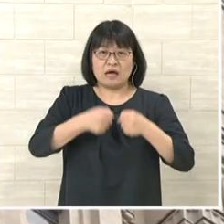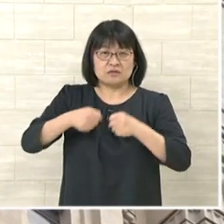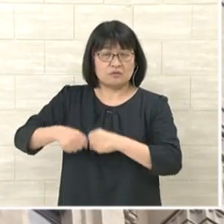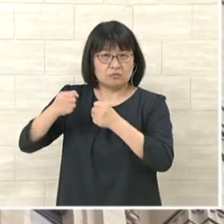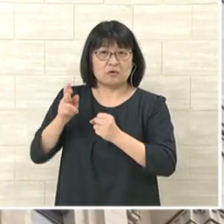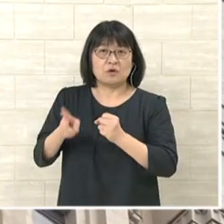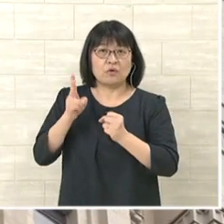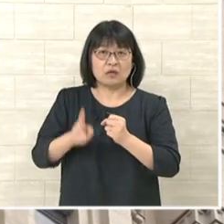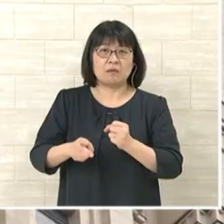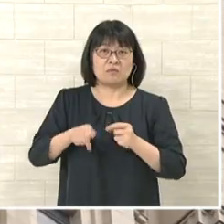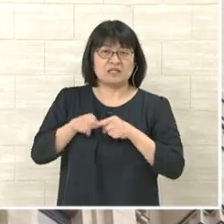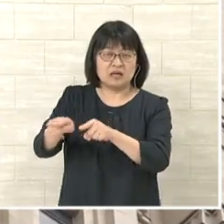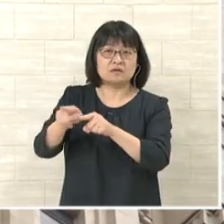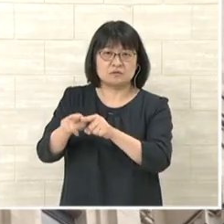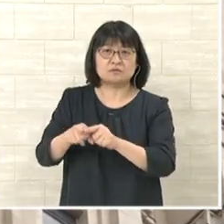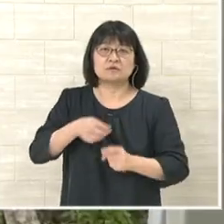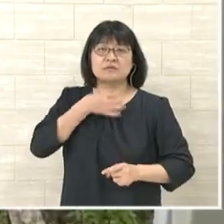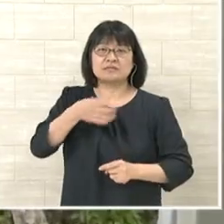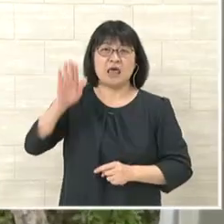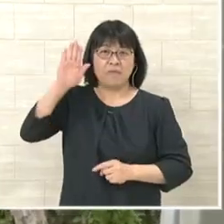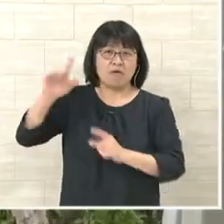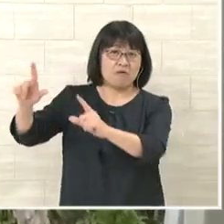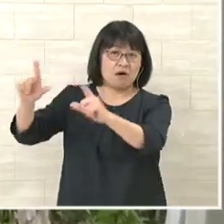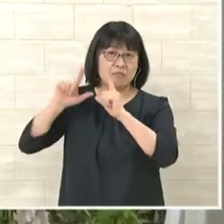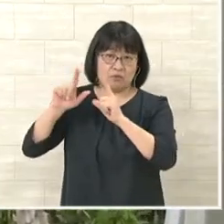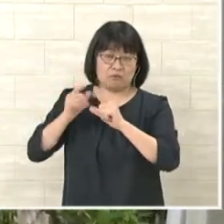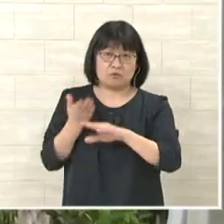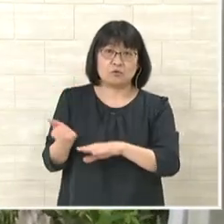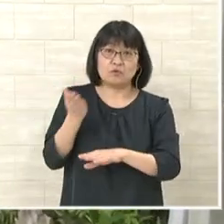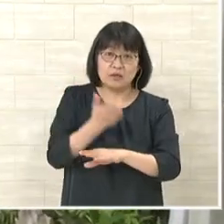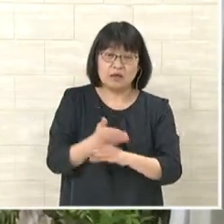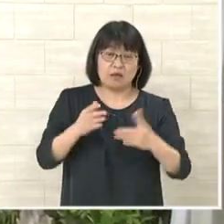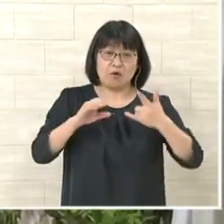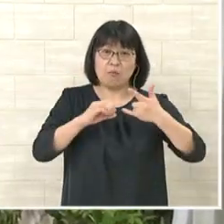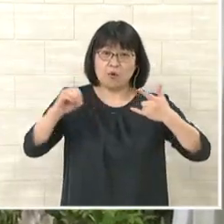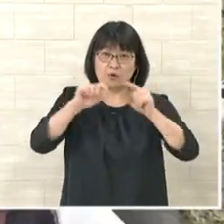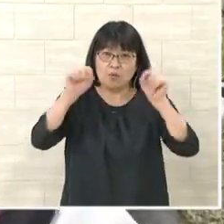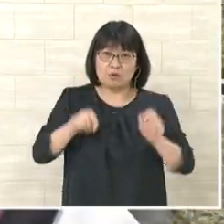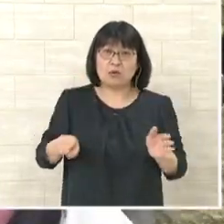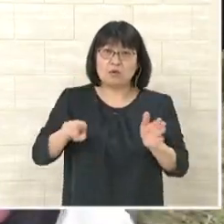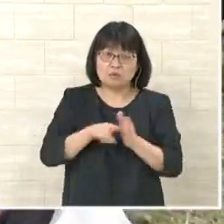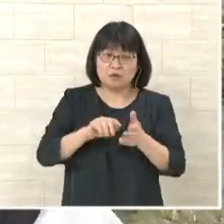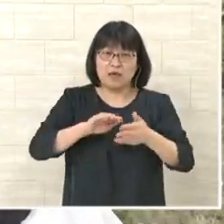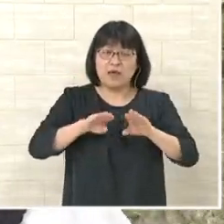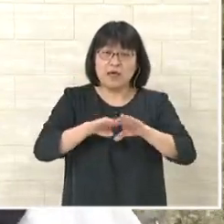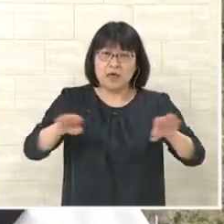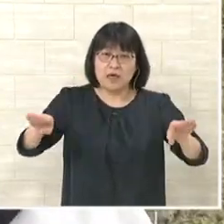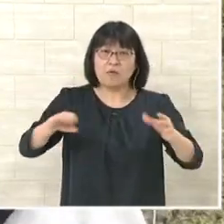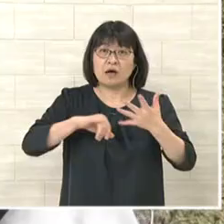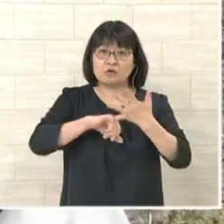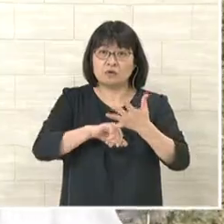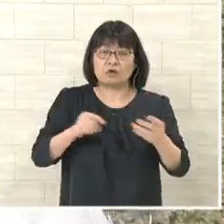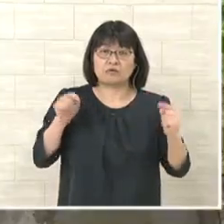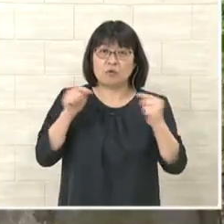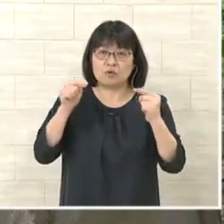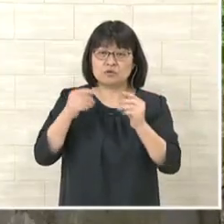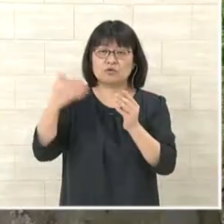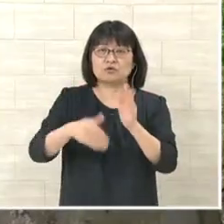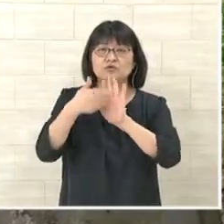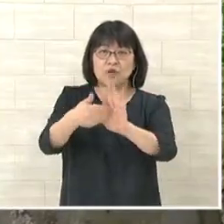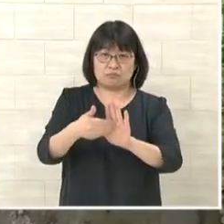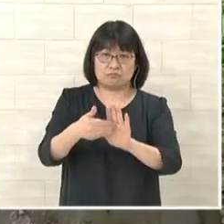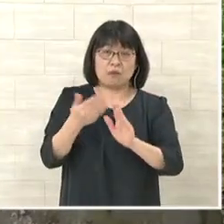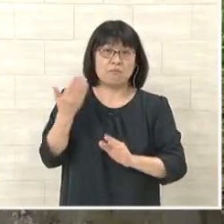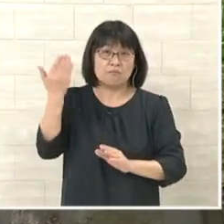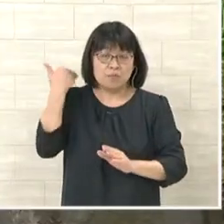明を発表しました。その上で北方領土問題を含む平和条約交渉を中断し、元島民らが島